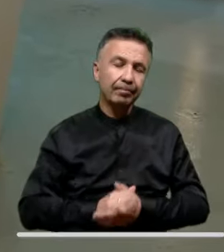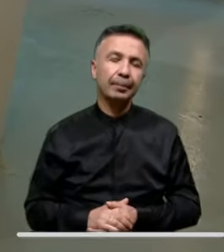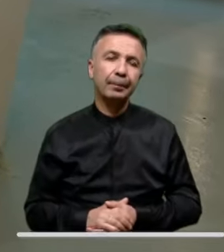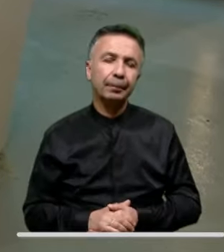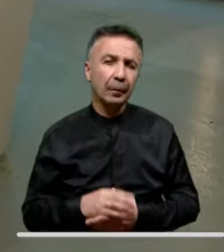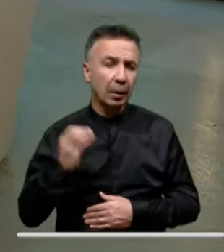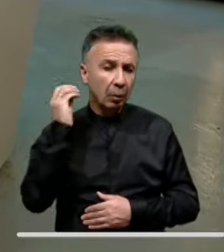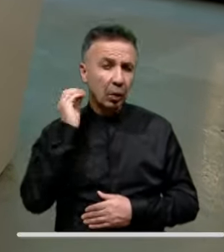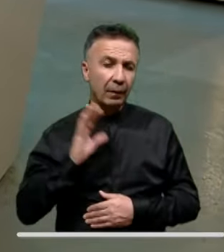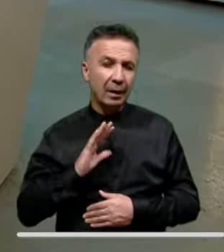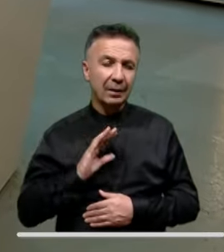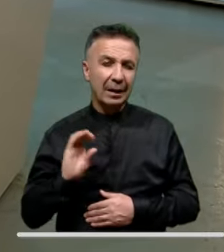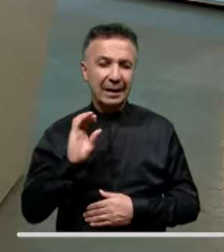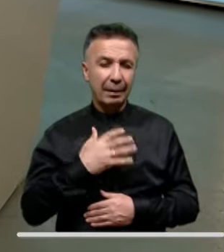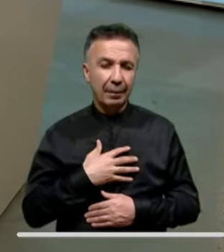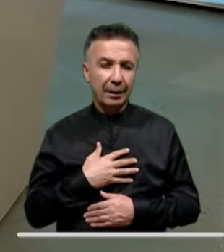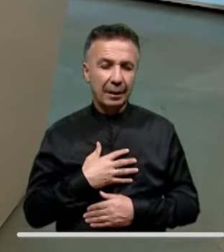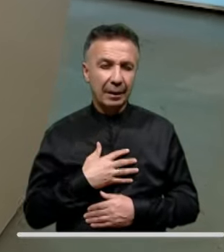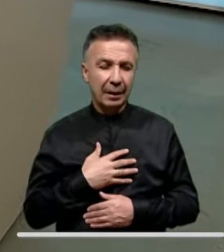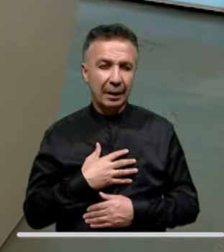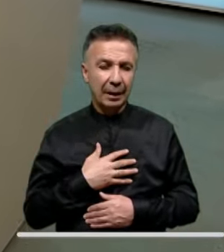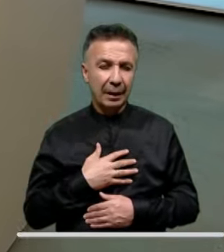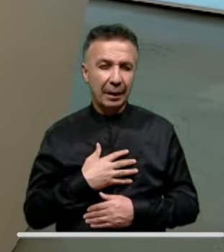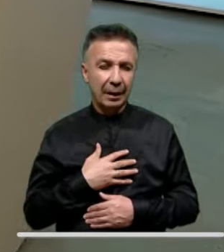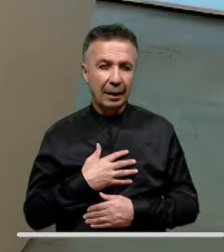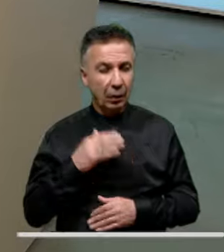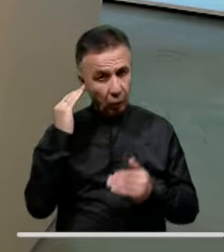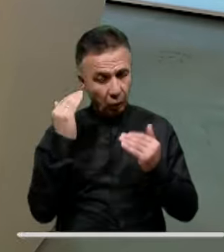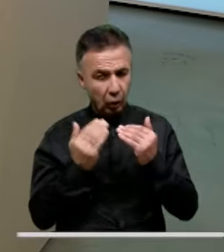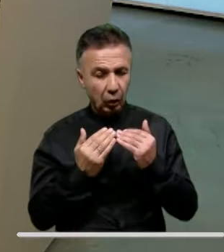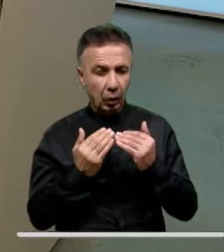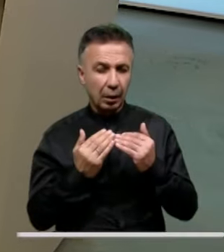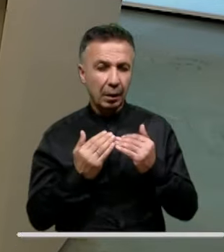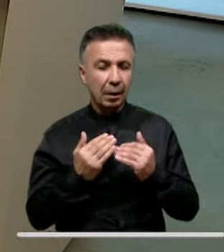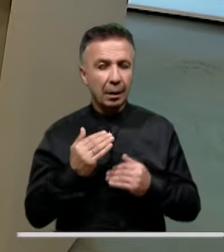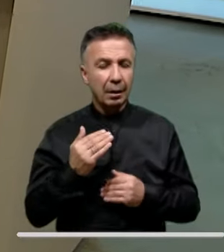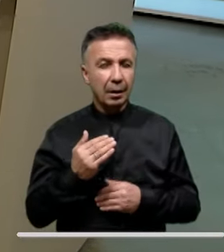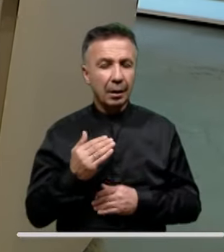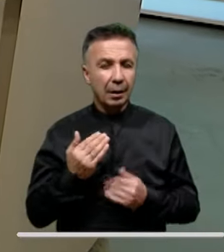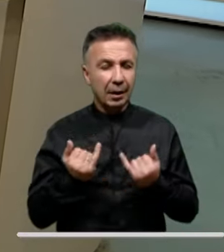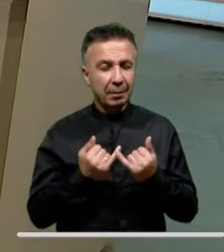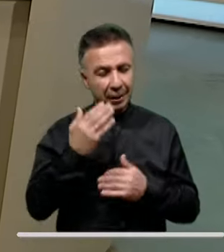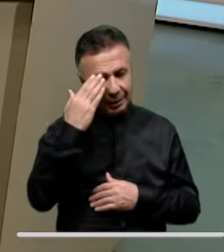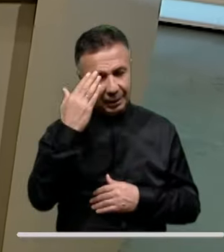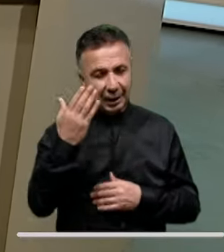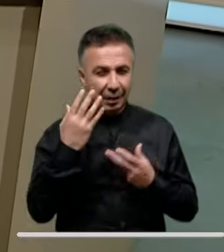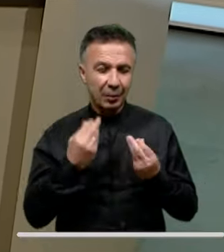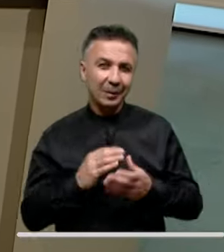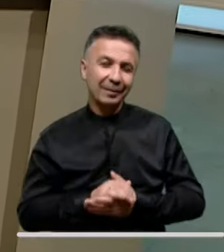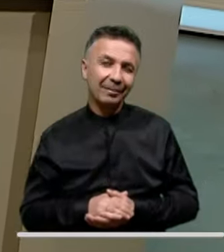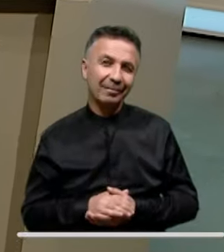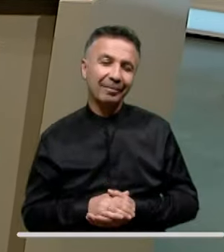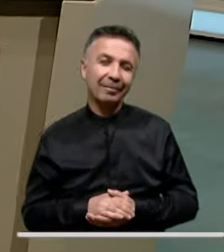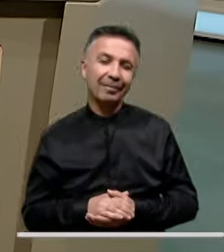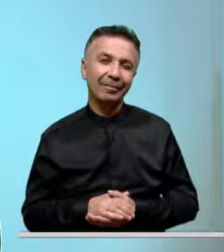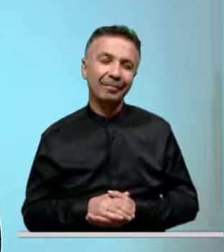yani dinen zengin sayılan insanın yapması gereken bir ödev. Değerli kardeşimize de selam olsun. Çok enerjik geldi. Aynen öyle hocam. Ben de hiçbir şey